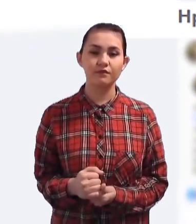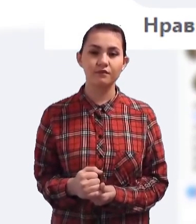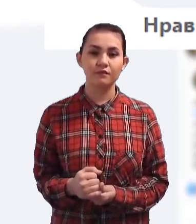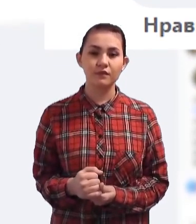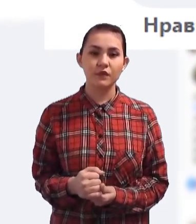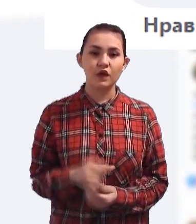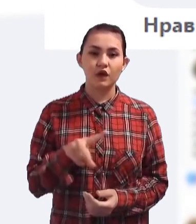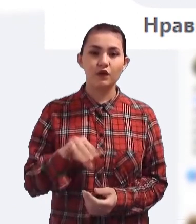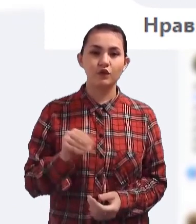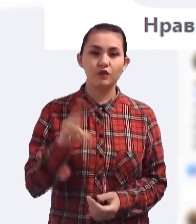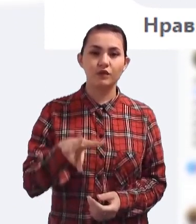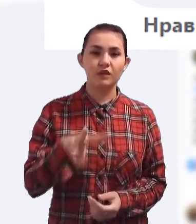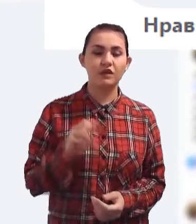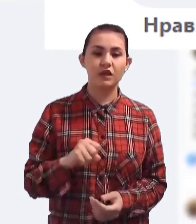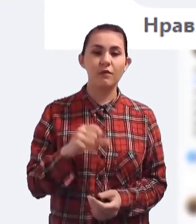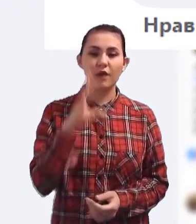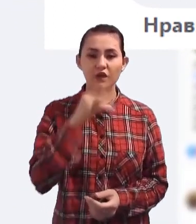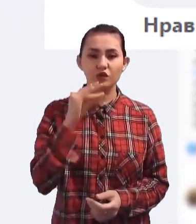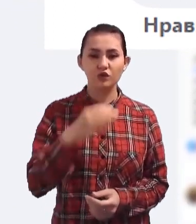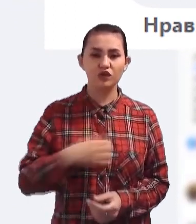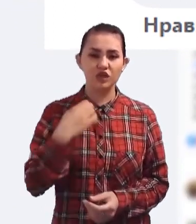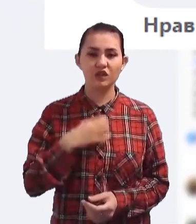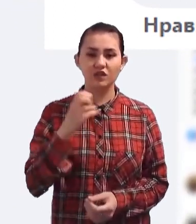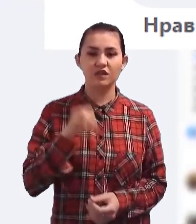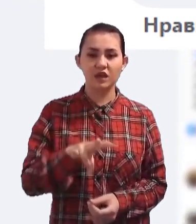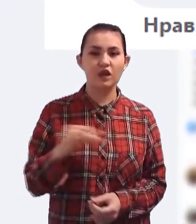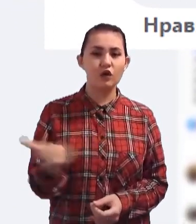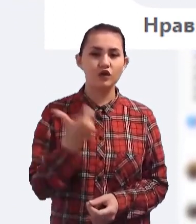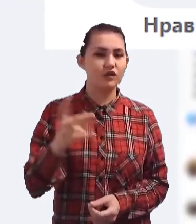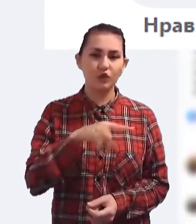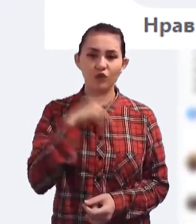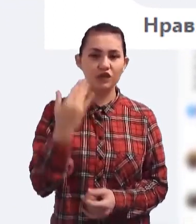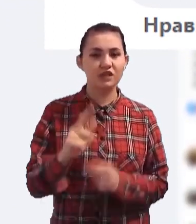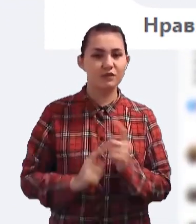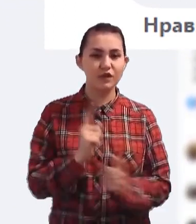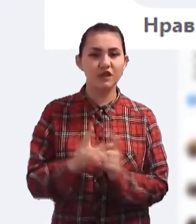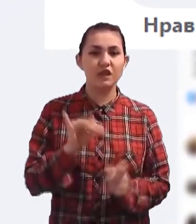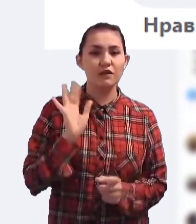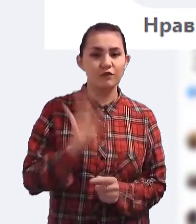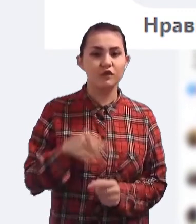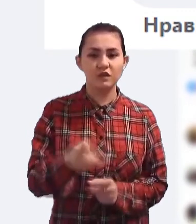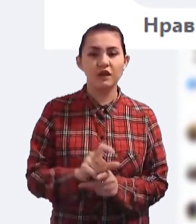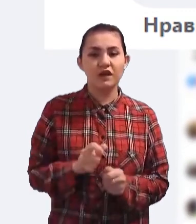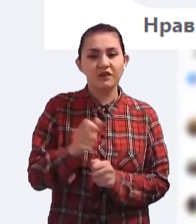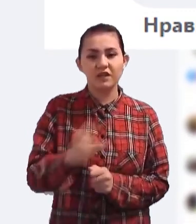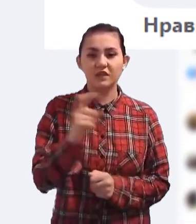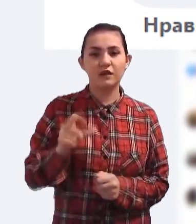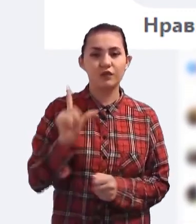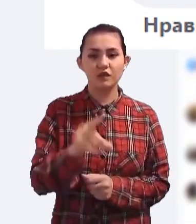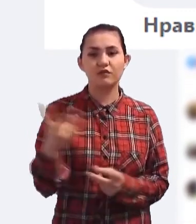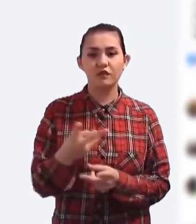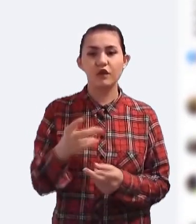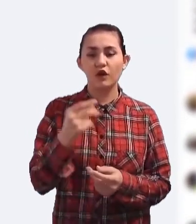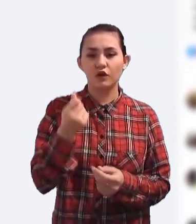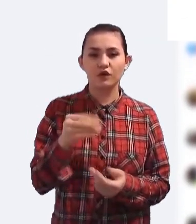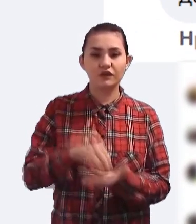Людмила Висторобська. Маршрутки в жахливому стані. Господар не хоче їх замінити. І нехай видають квитки за проїзд. Повинні гроші